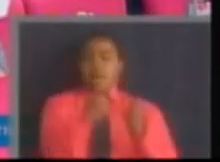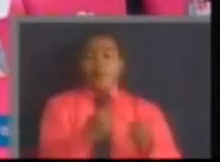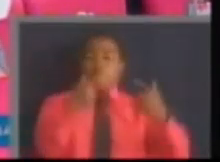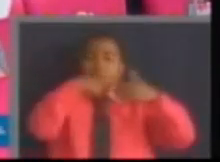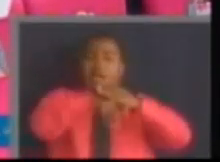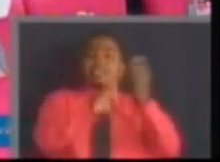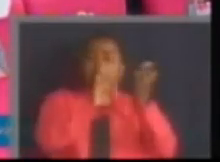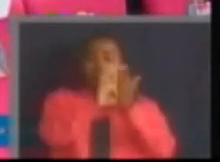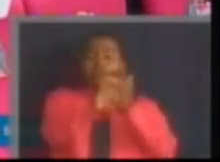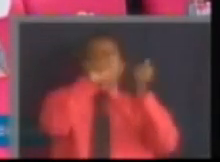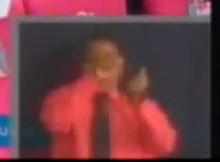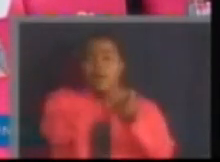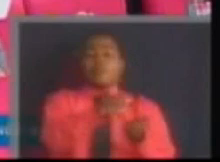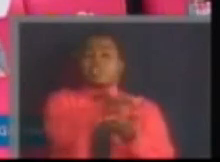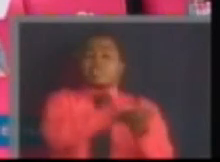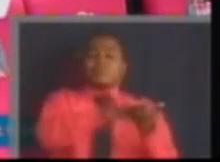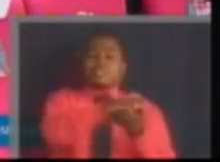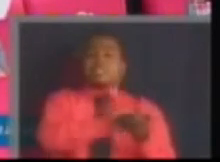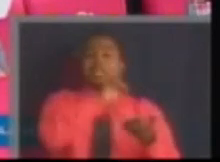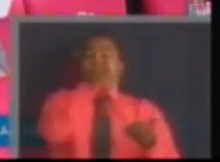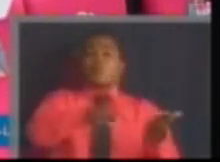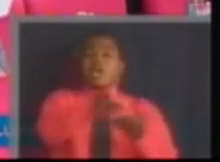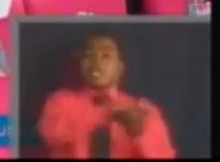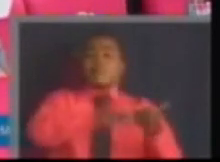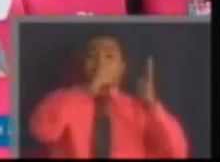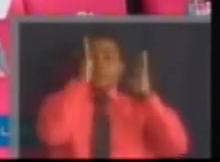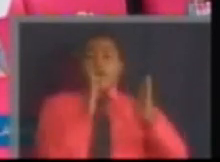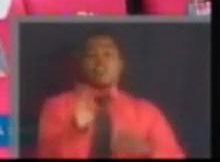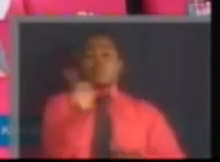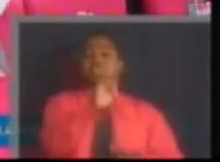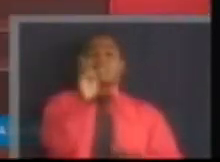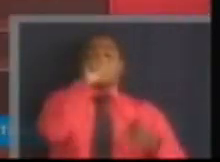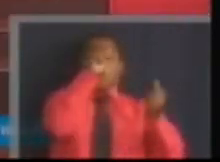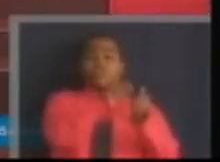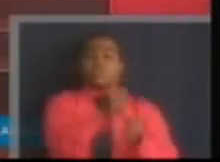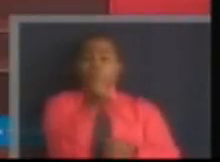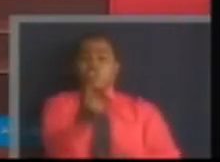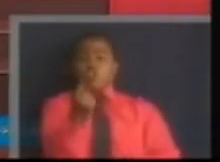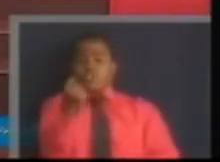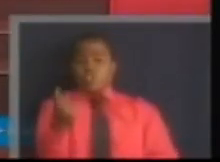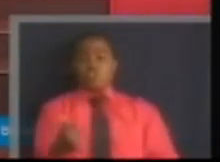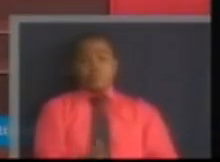ambayo ni msingi, mambo ambayo ni principle, si vitu vidogo vidogo.